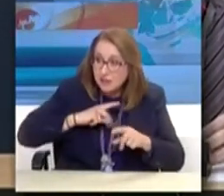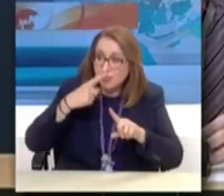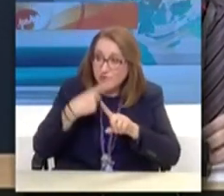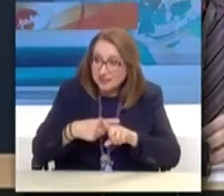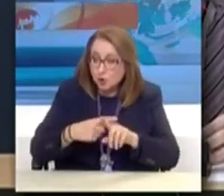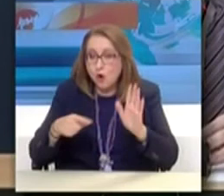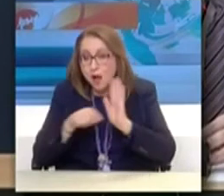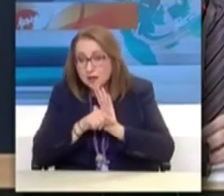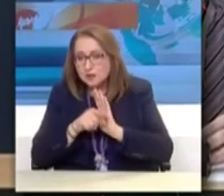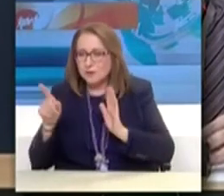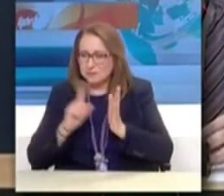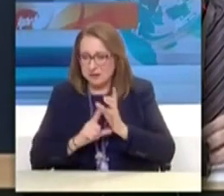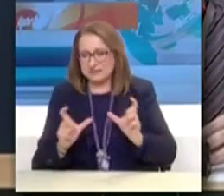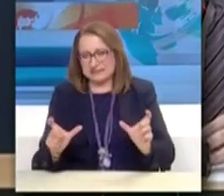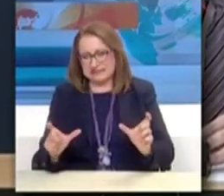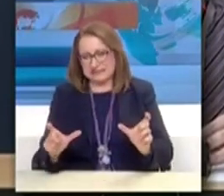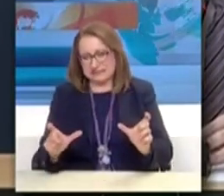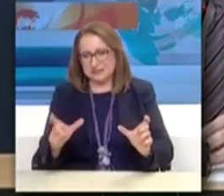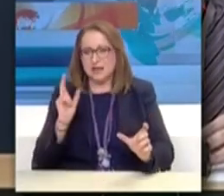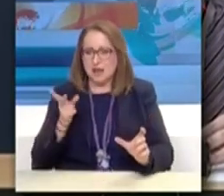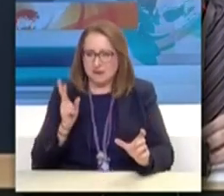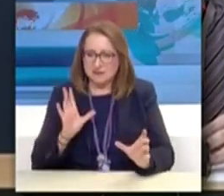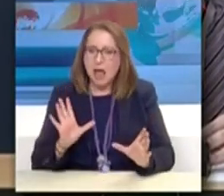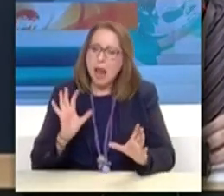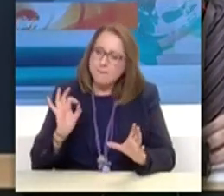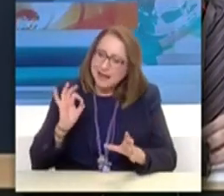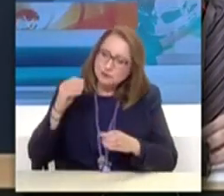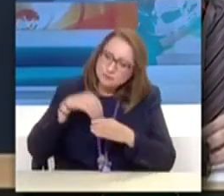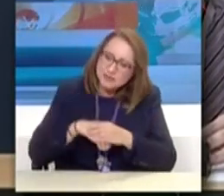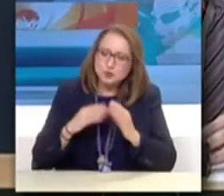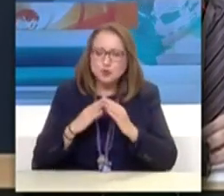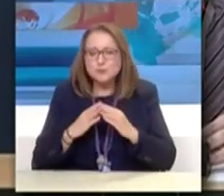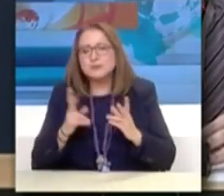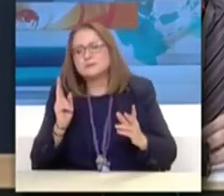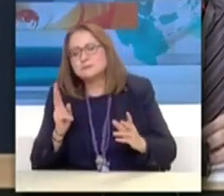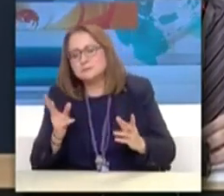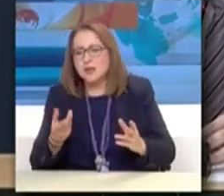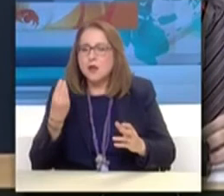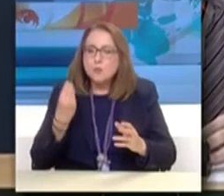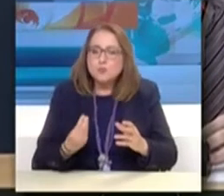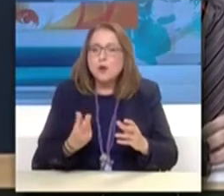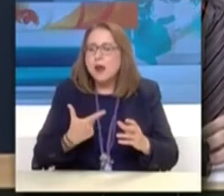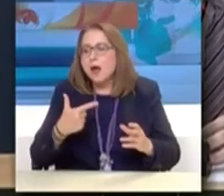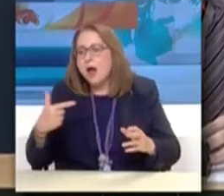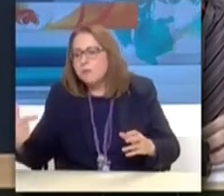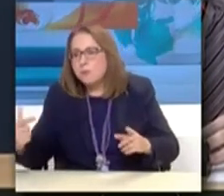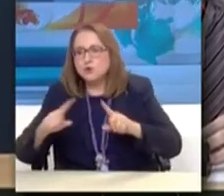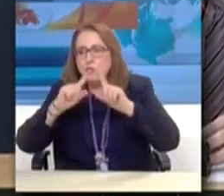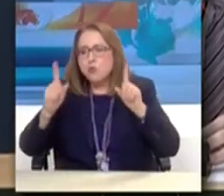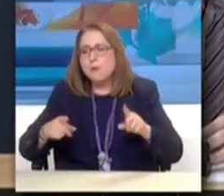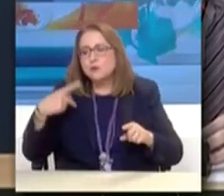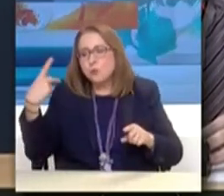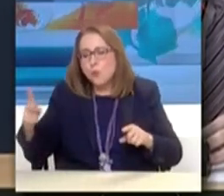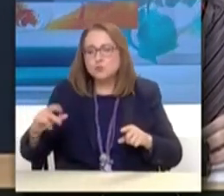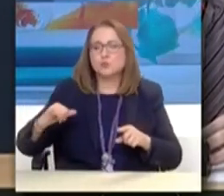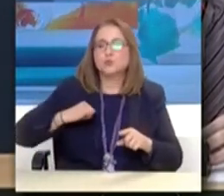θεωρούνται επαφές υψηλού κινδύνου. Υπάρχουν κατά το δυνατόν απομόνωση των ανθρώπων που είναι θετικοί σε δικό τους δωμάτιο, με